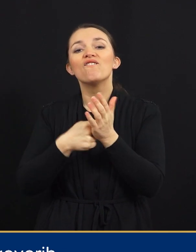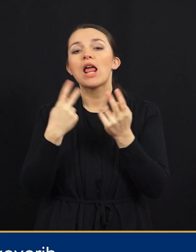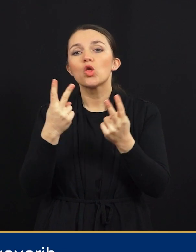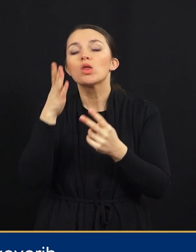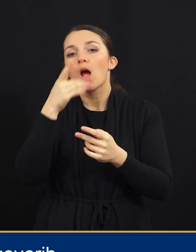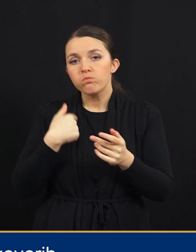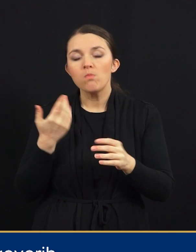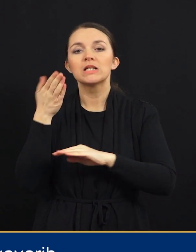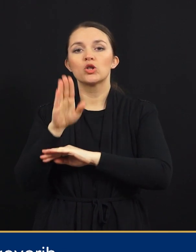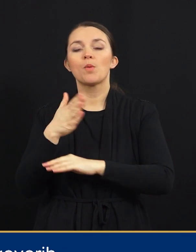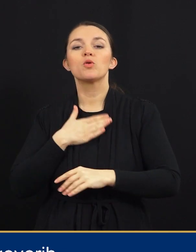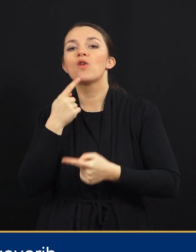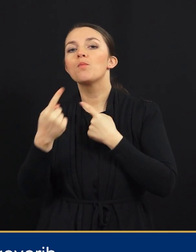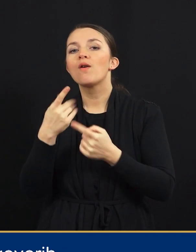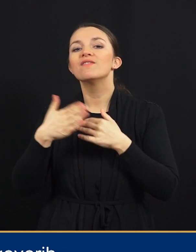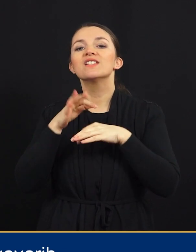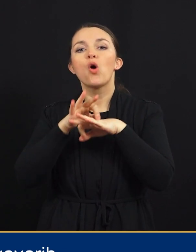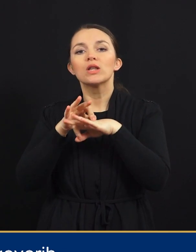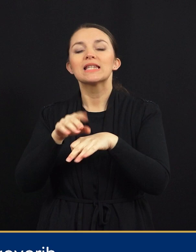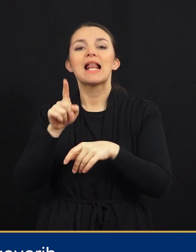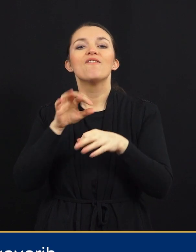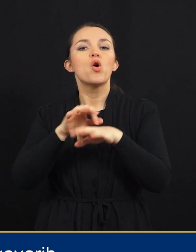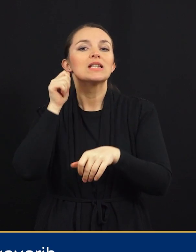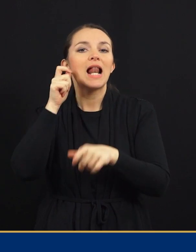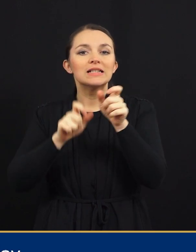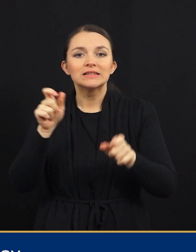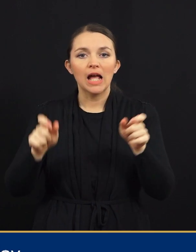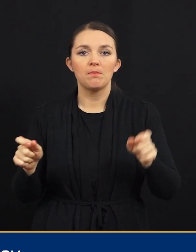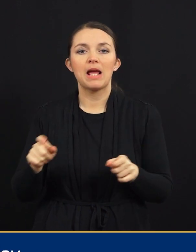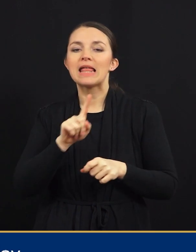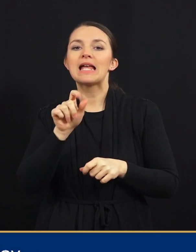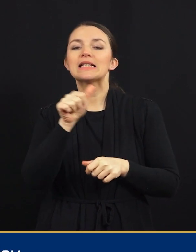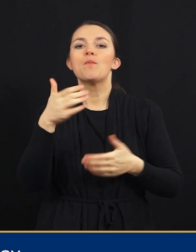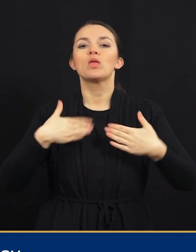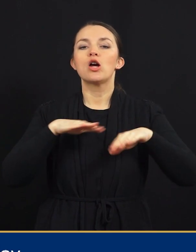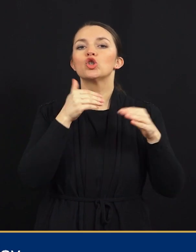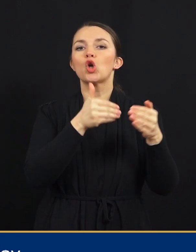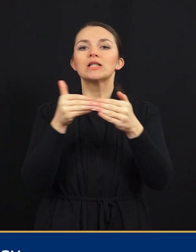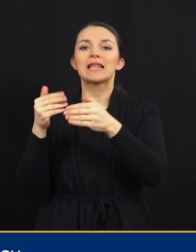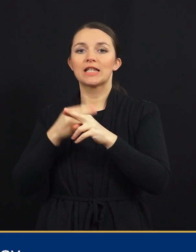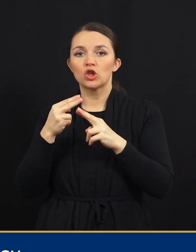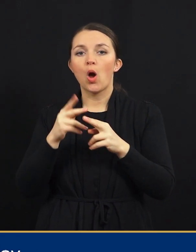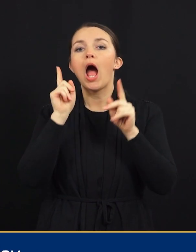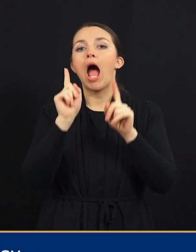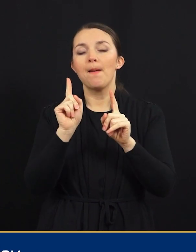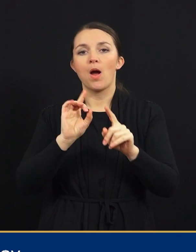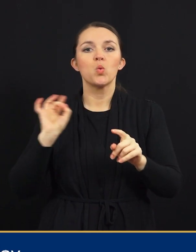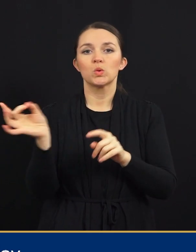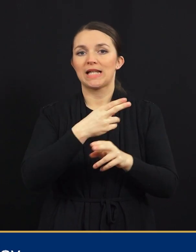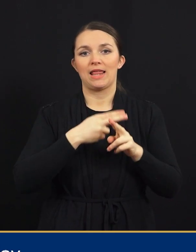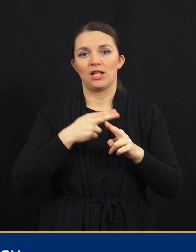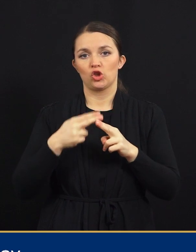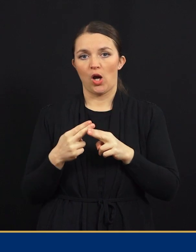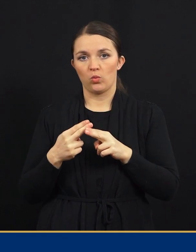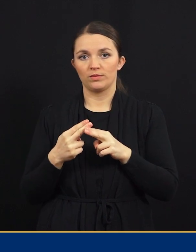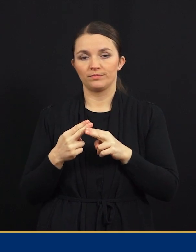bom zastopala v svojih pogovorih z voditelji in voditeljicami ne samo naših sosednjih držav, pač pa vseh držav.